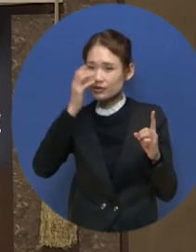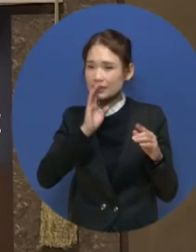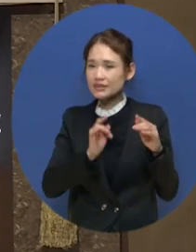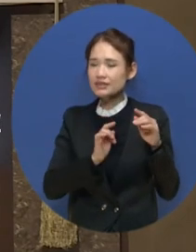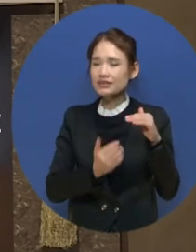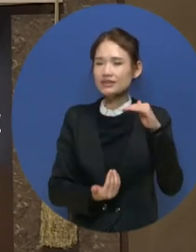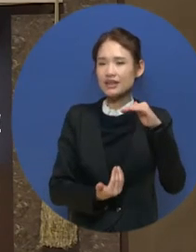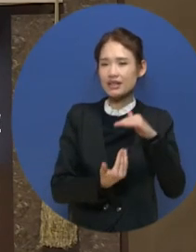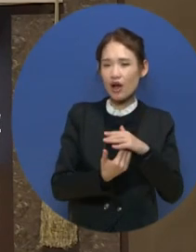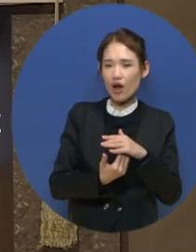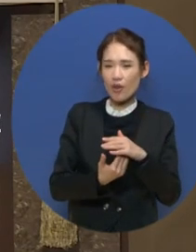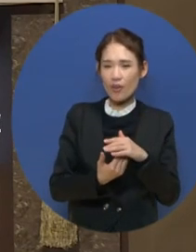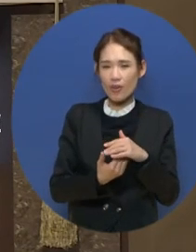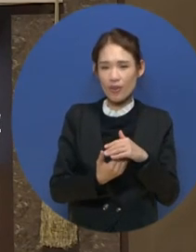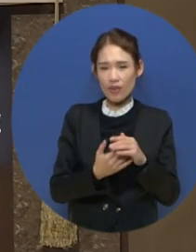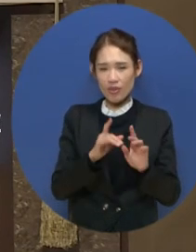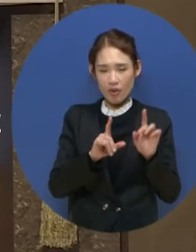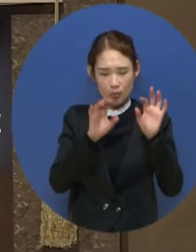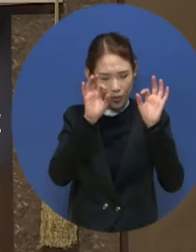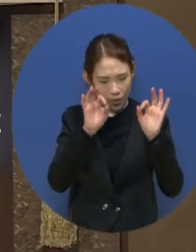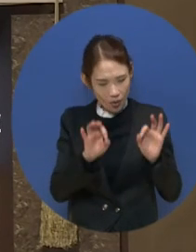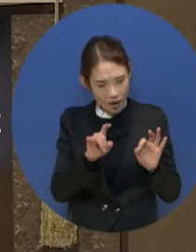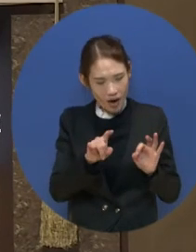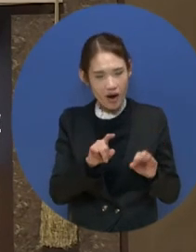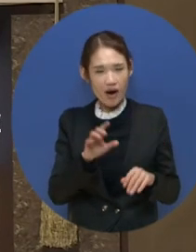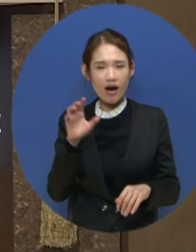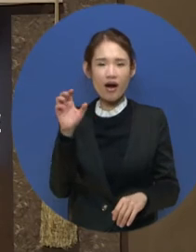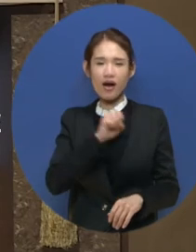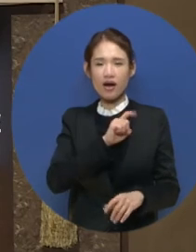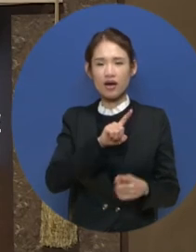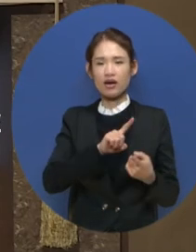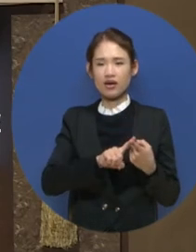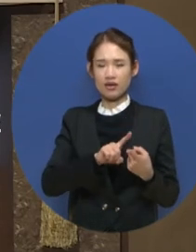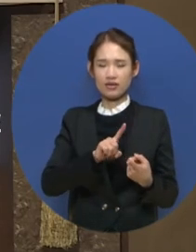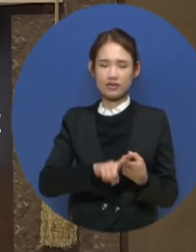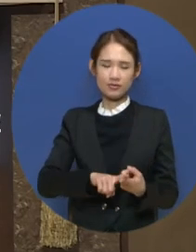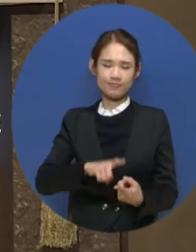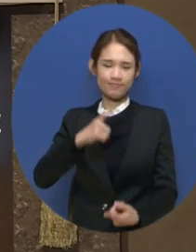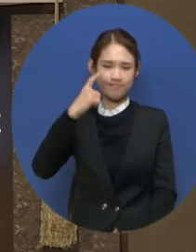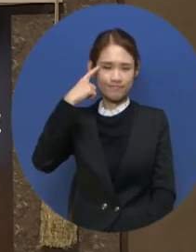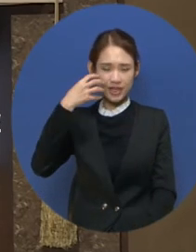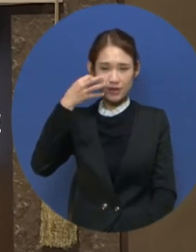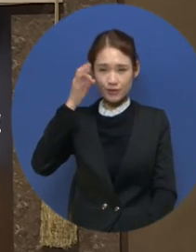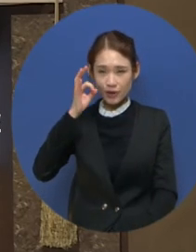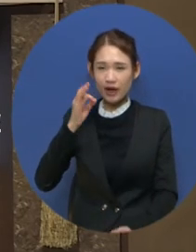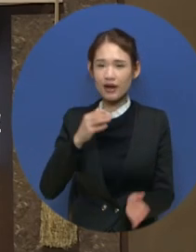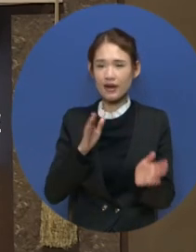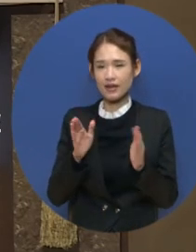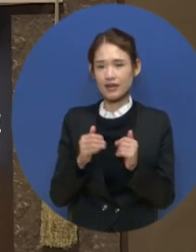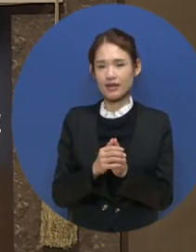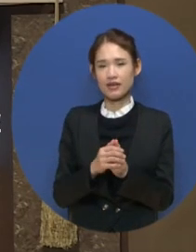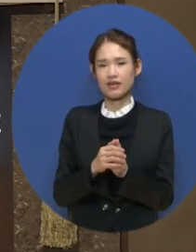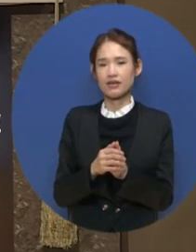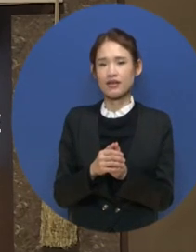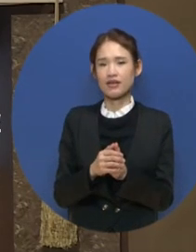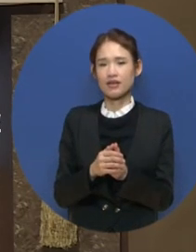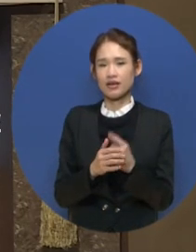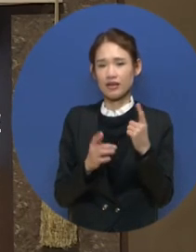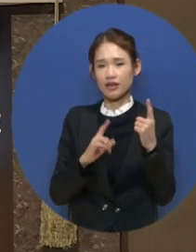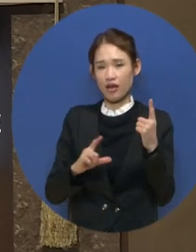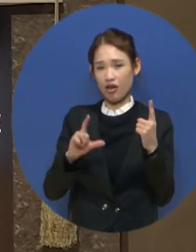보면서 어 저희가 아 이러한 것을 하라고 여기에 있다는 생각을 좀 많이 가졌구요 다른